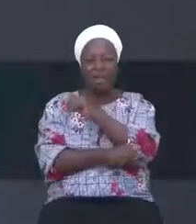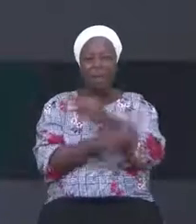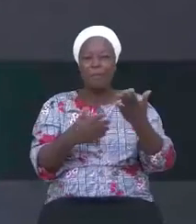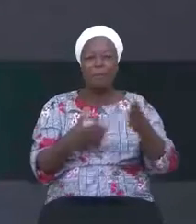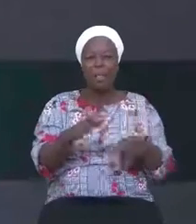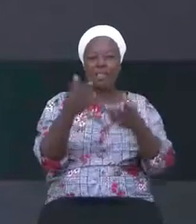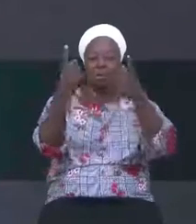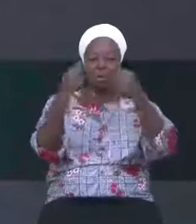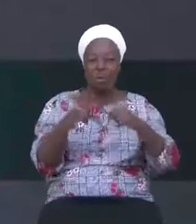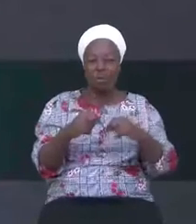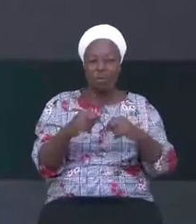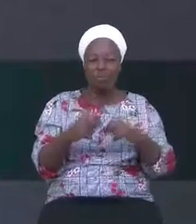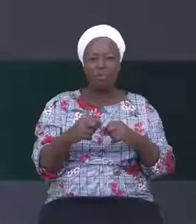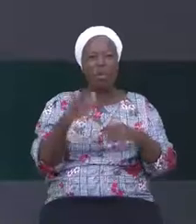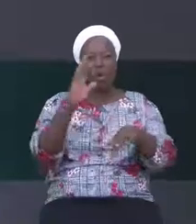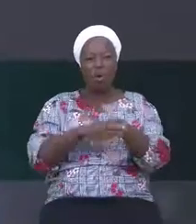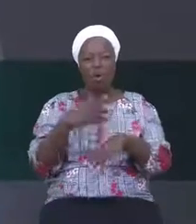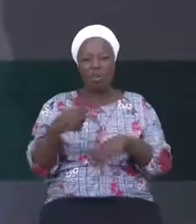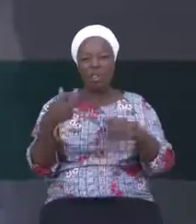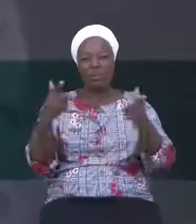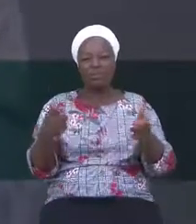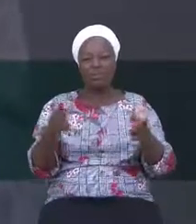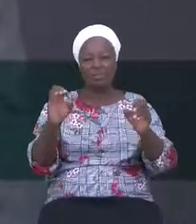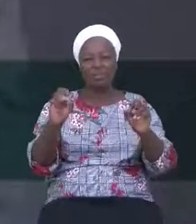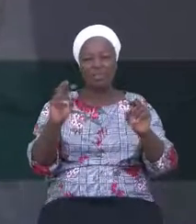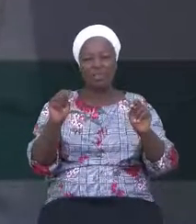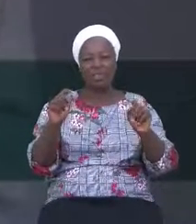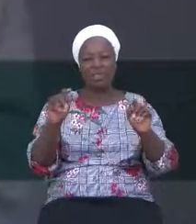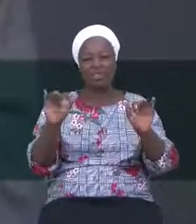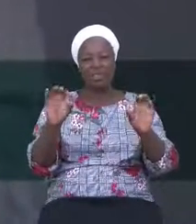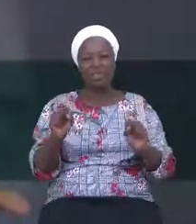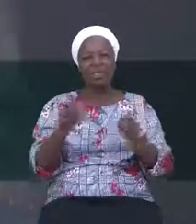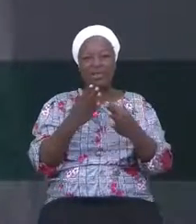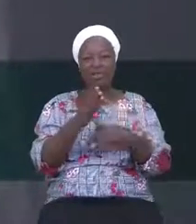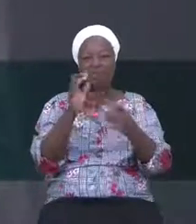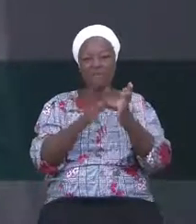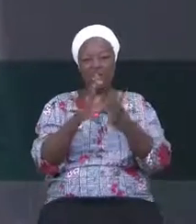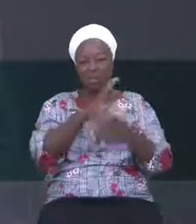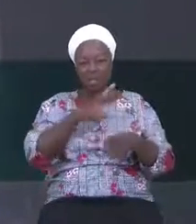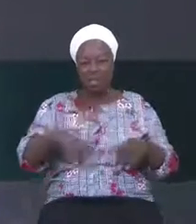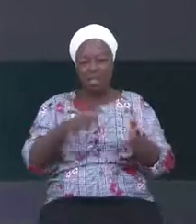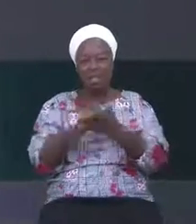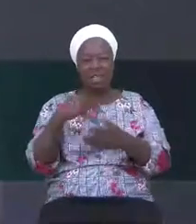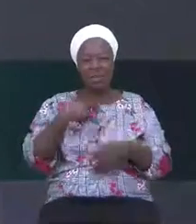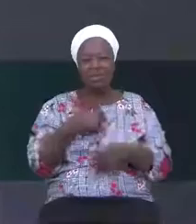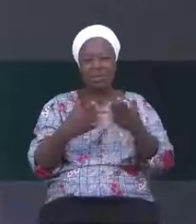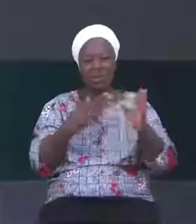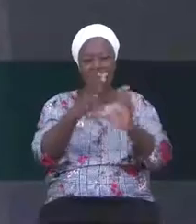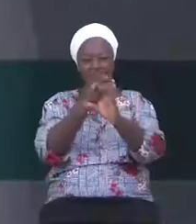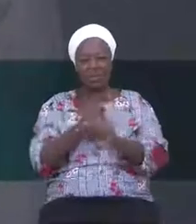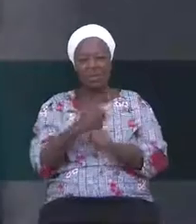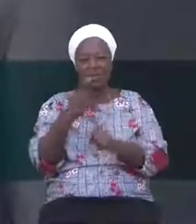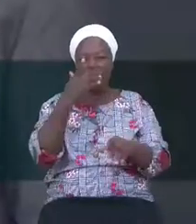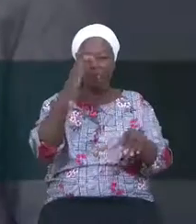païens son accomplissement en Jésus-Christ. Et que nous reçussions par la foi